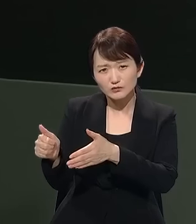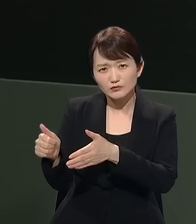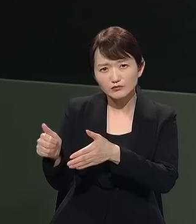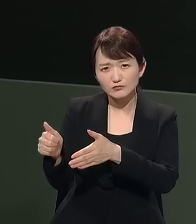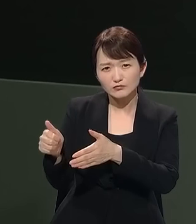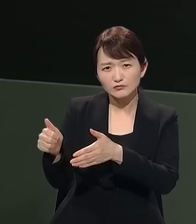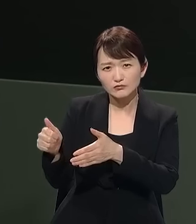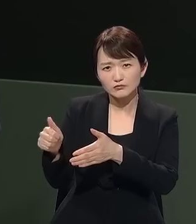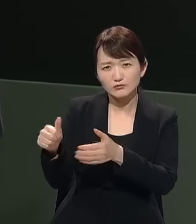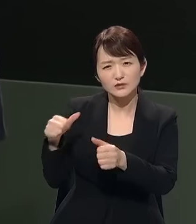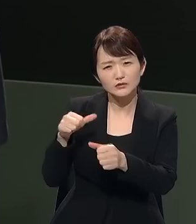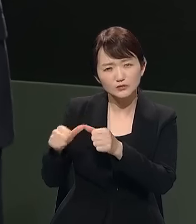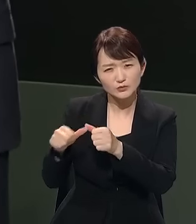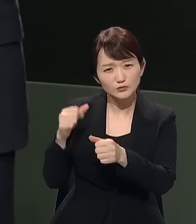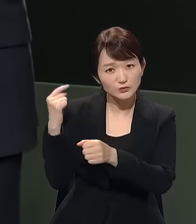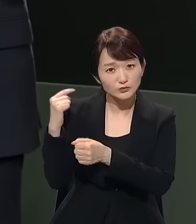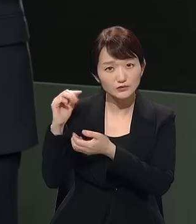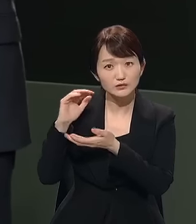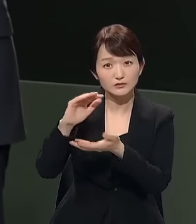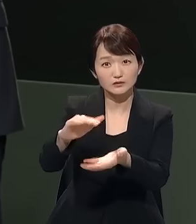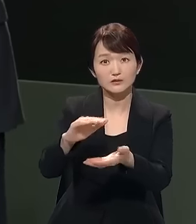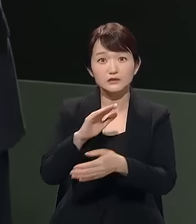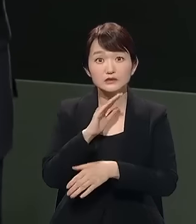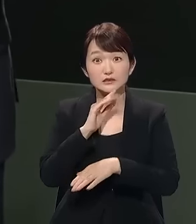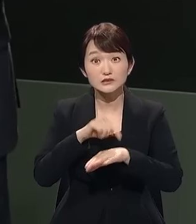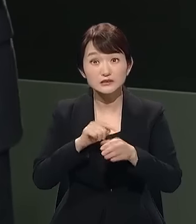설 전해드렸는데 진심으로